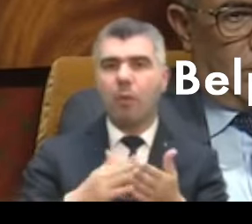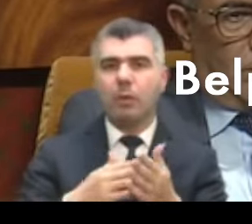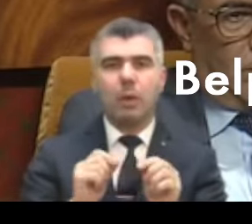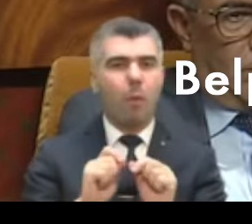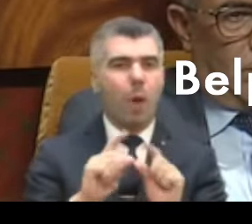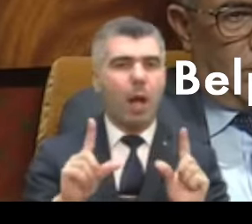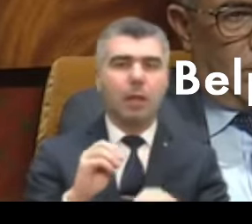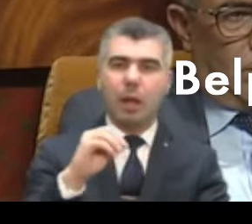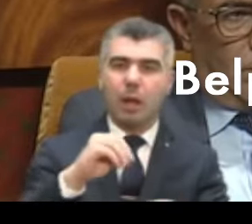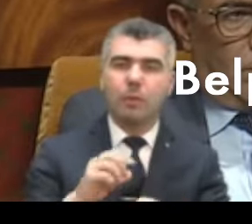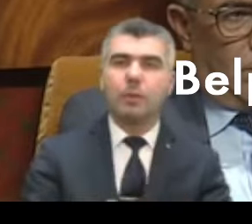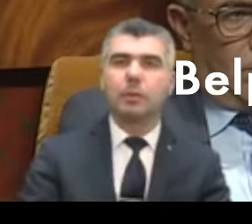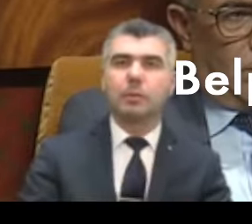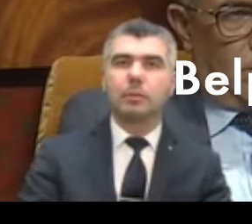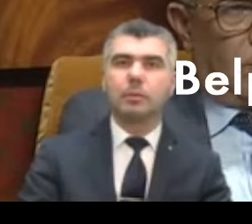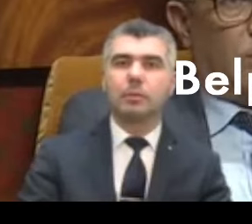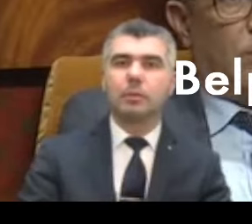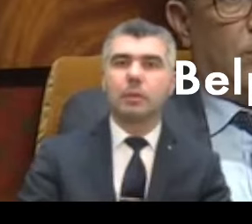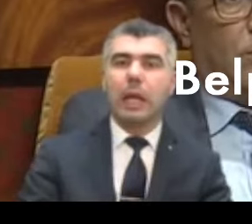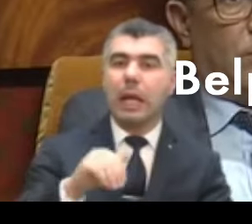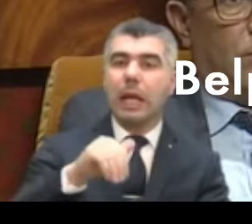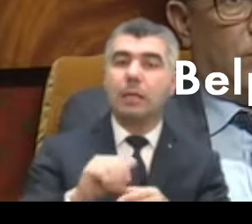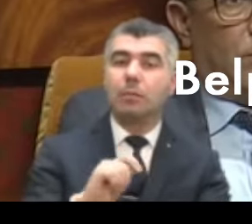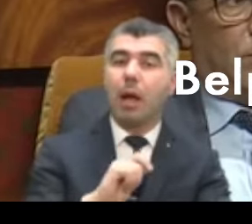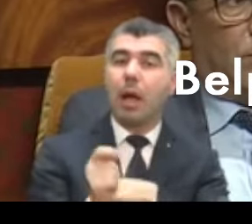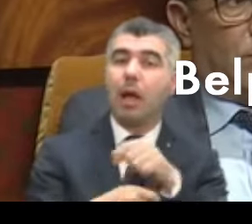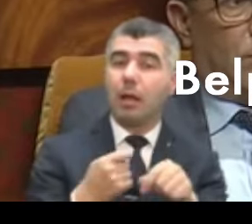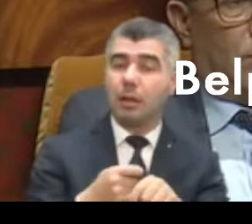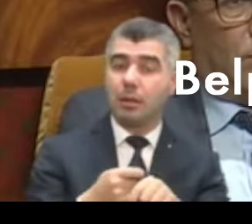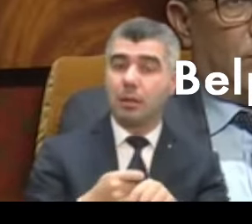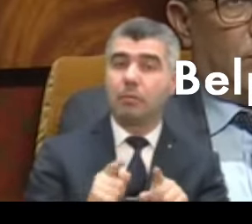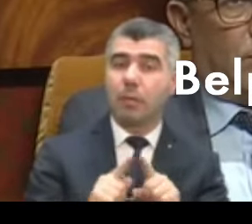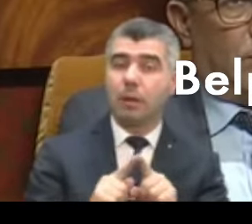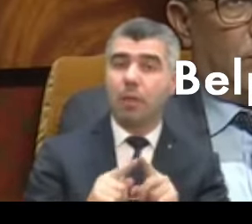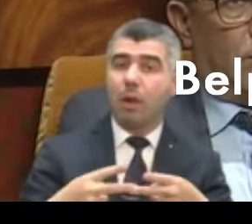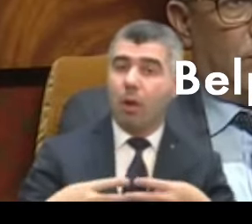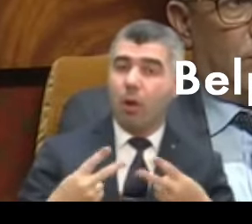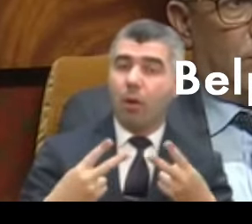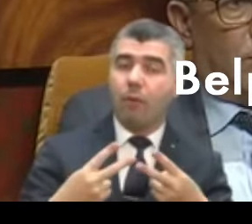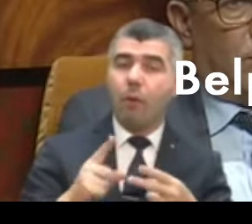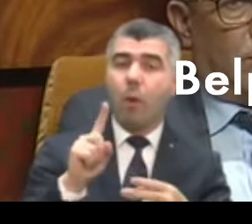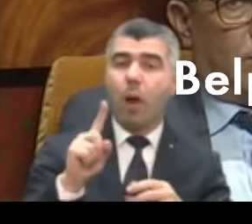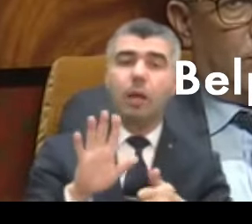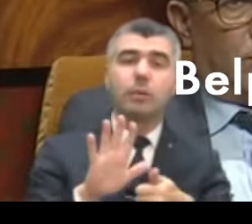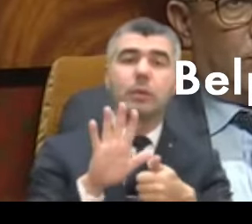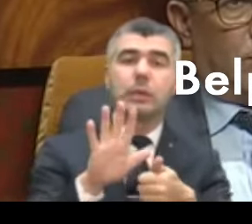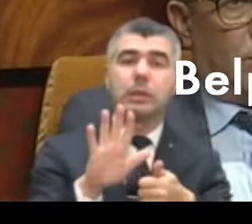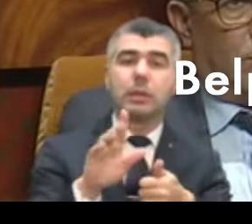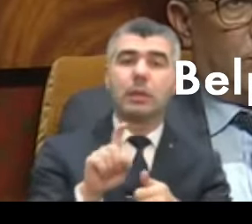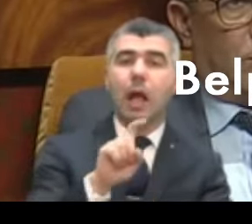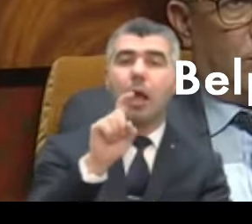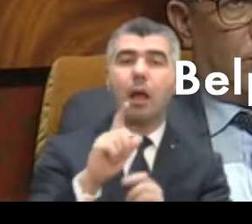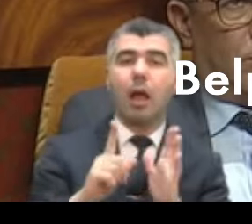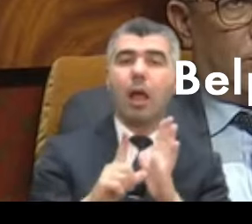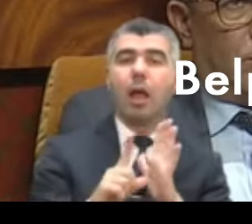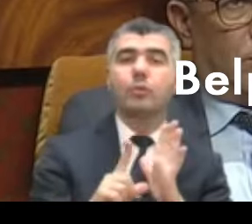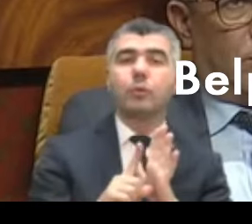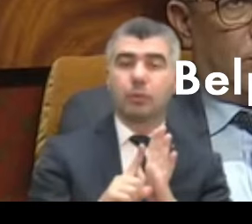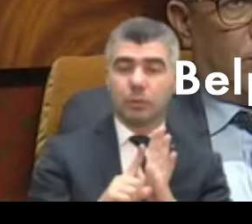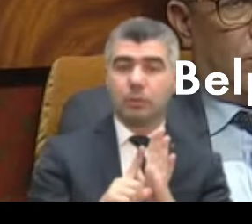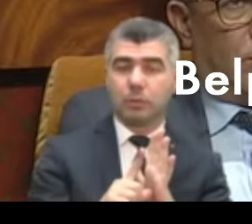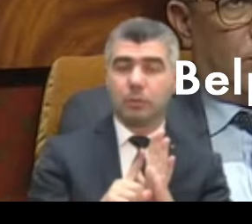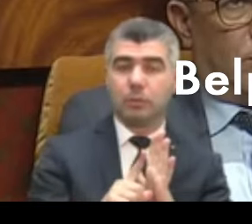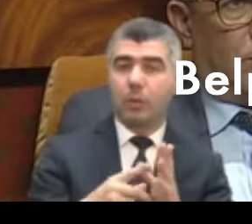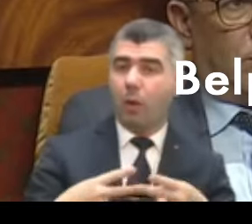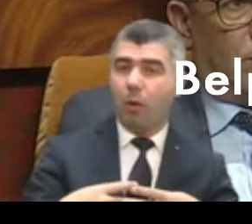كذلك مثلا الفريق الحركي سيده الرئيسه تقدم ب 61 مقترح